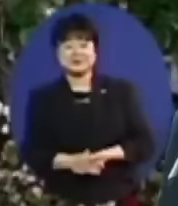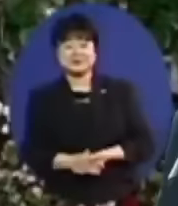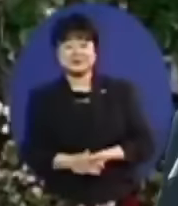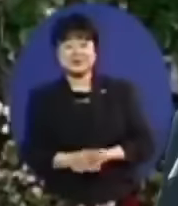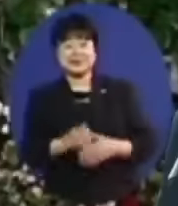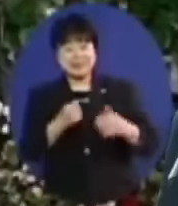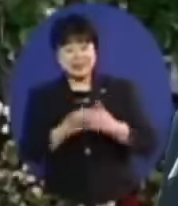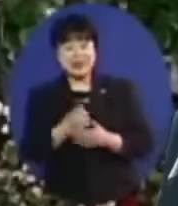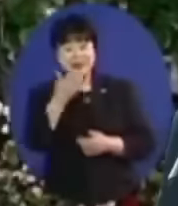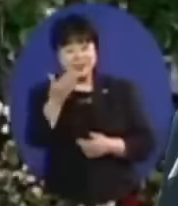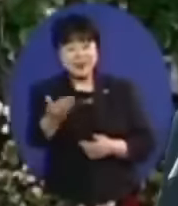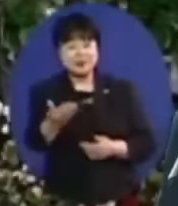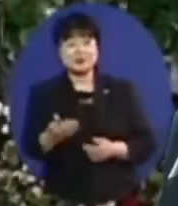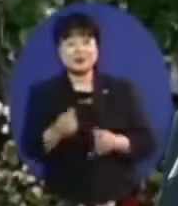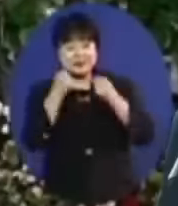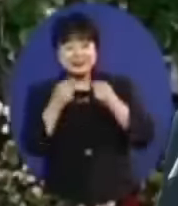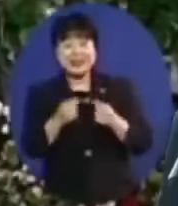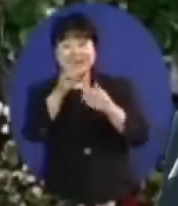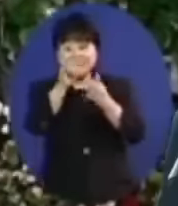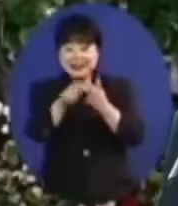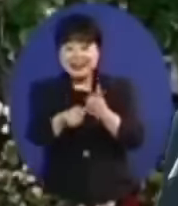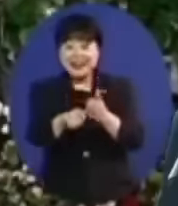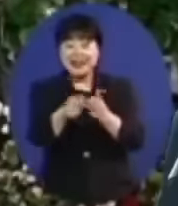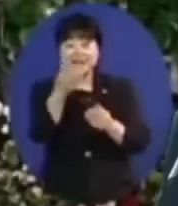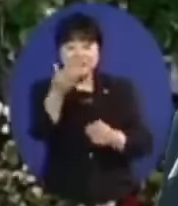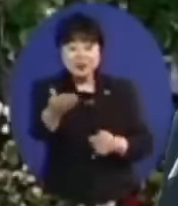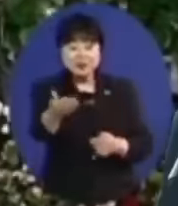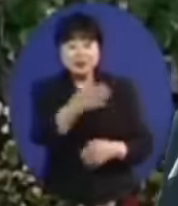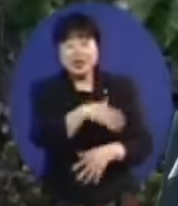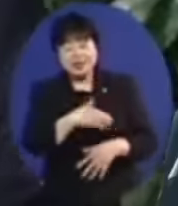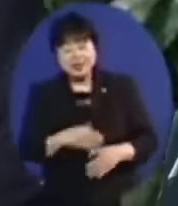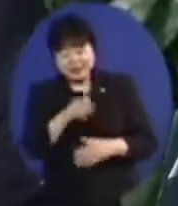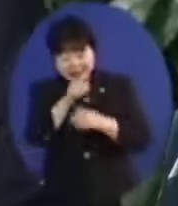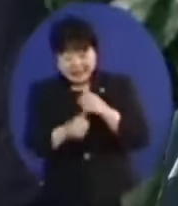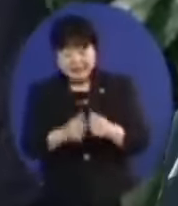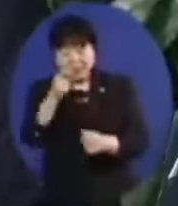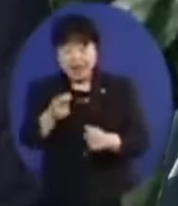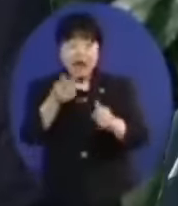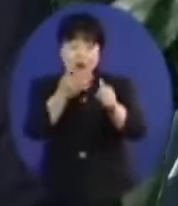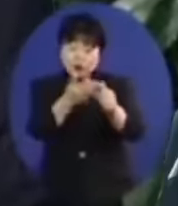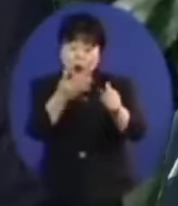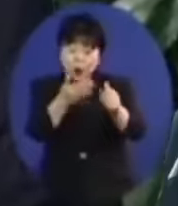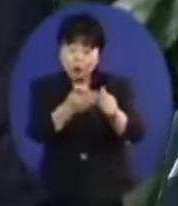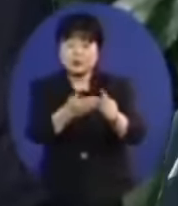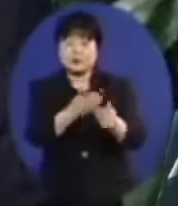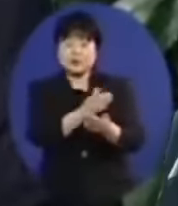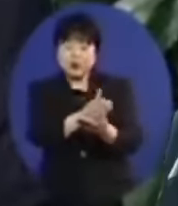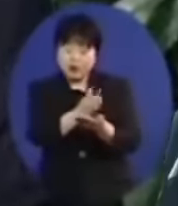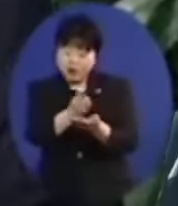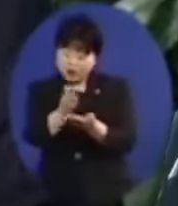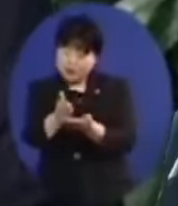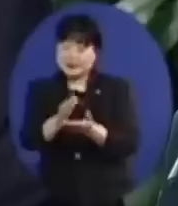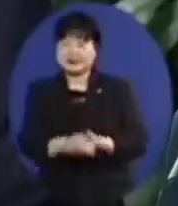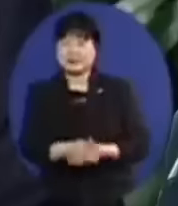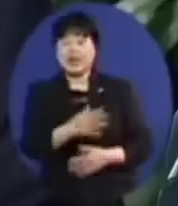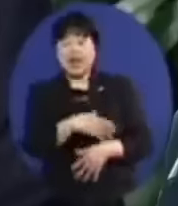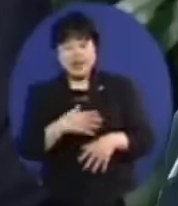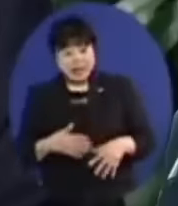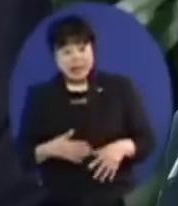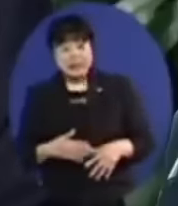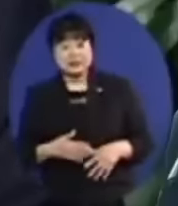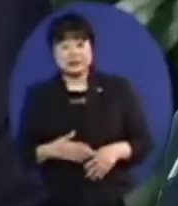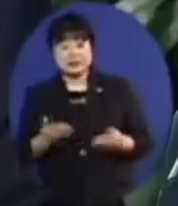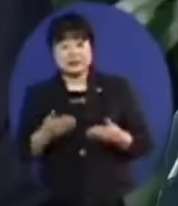그러므로 여러분 이 세상에 살면서 여러분이 약할 때 하나님이 강하심으로, 여러 가지 약한 일을 당할